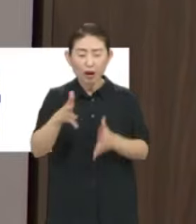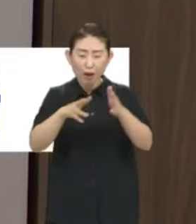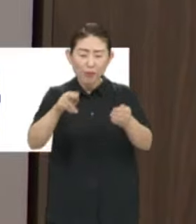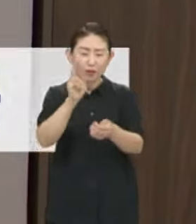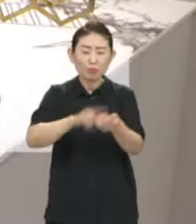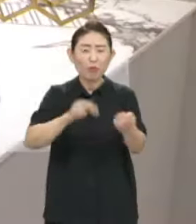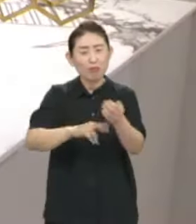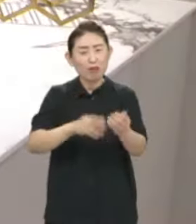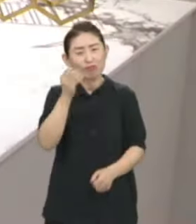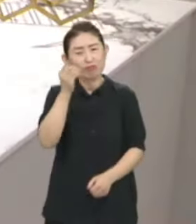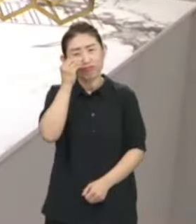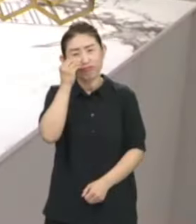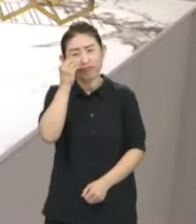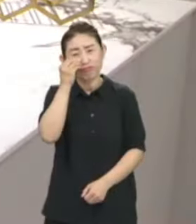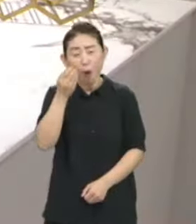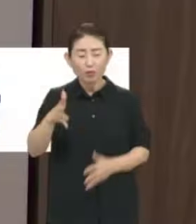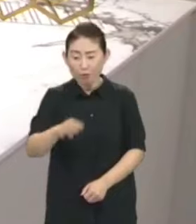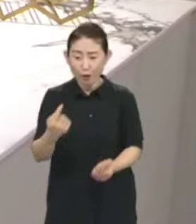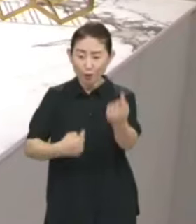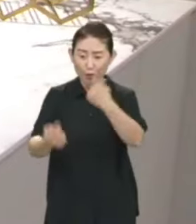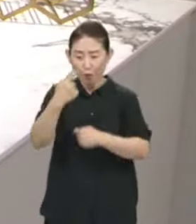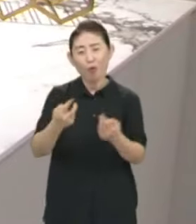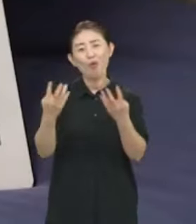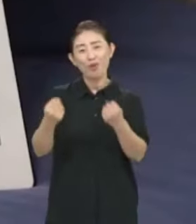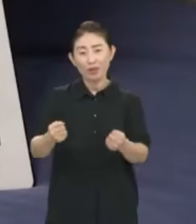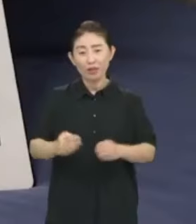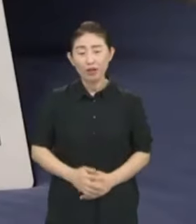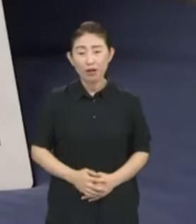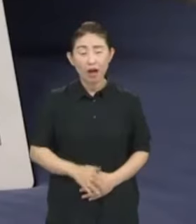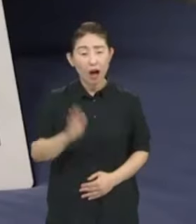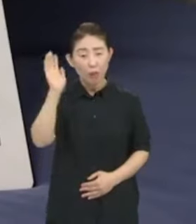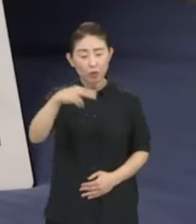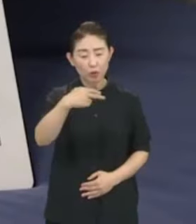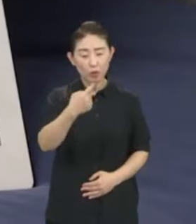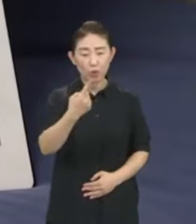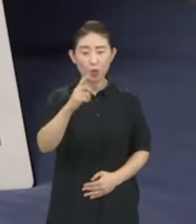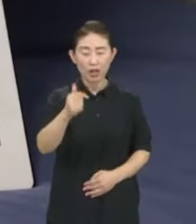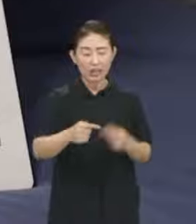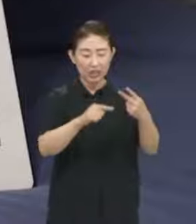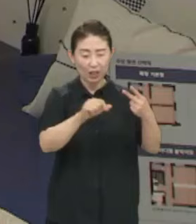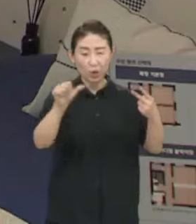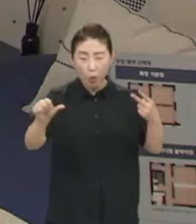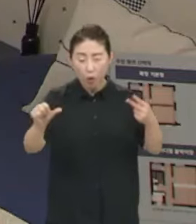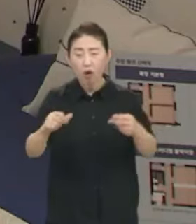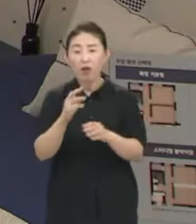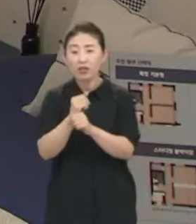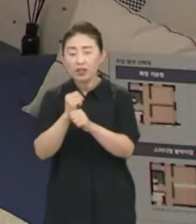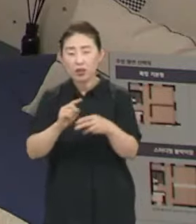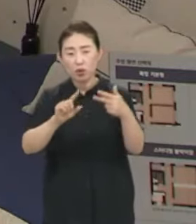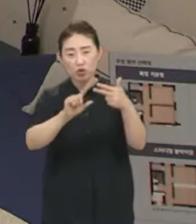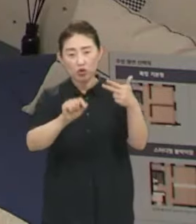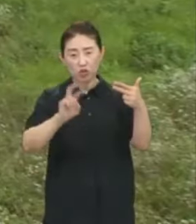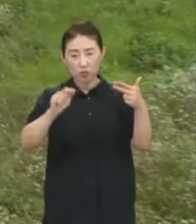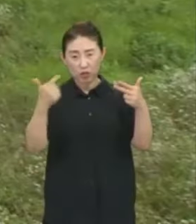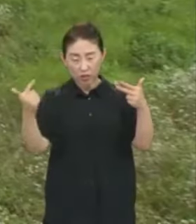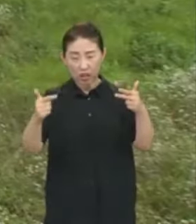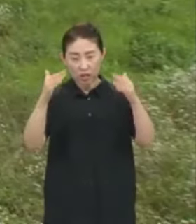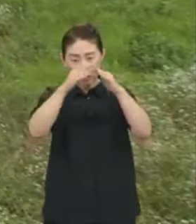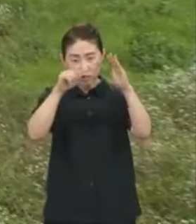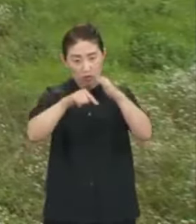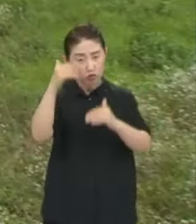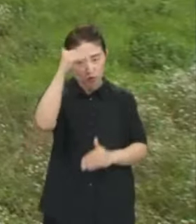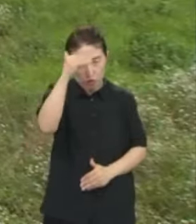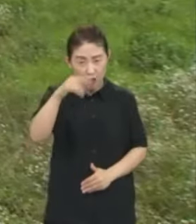비교적 선전했다는 평가가 나오는 가운데 도안 2-5 지구도 오는 26일 견본주택을 공개하고 분양에